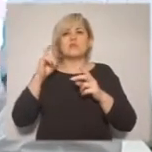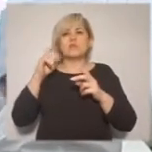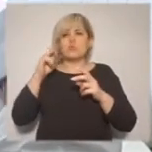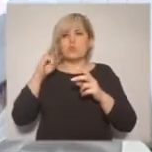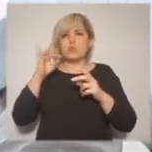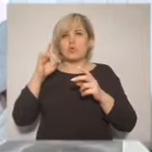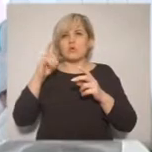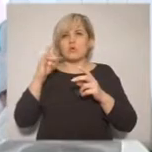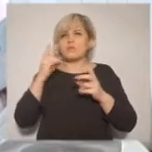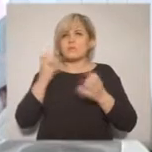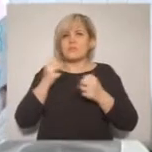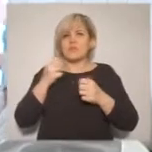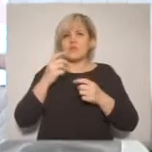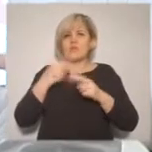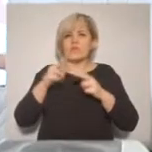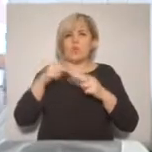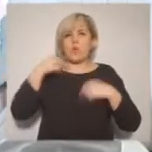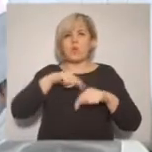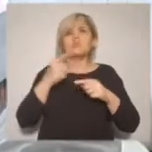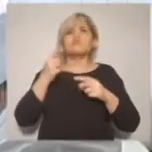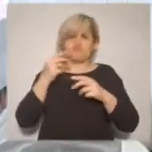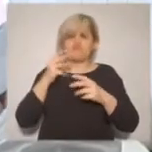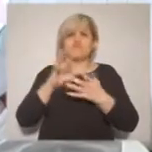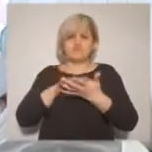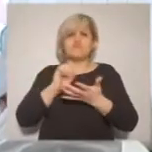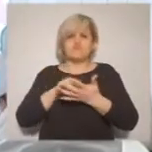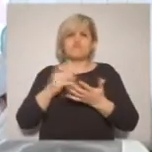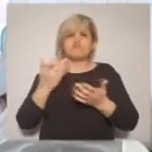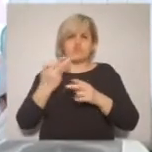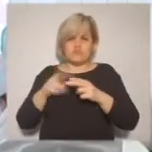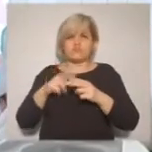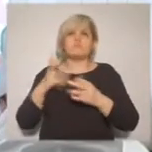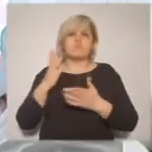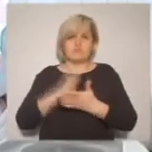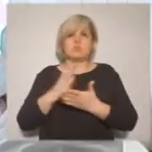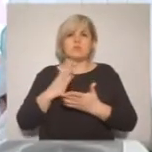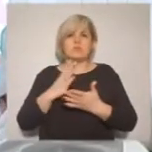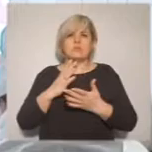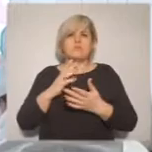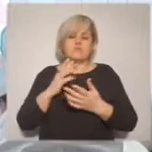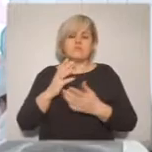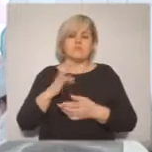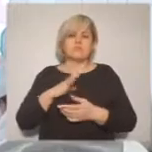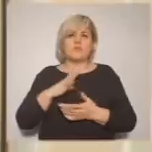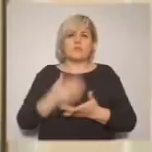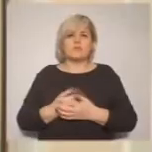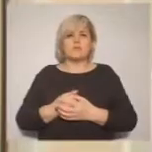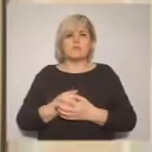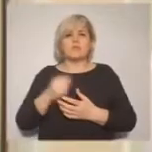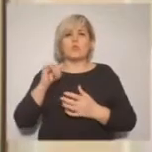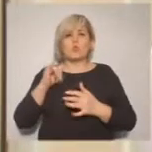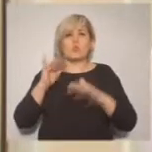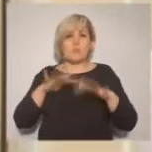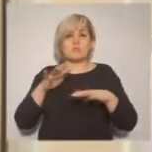причиняют. Не может паразит не причинять, потому что он живет за счет хозяина, естественно, приносит ему вред. У